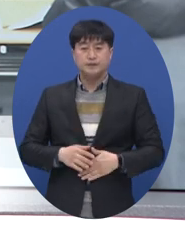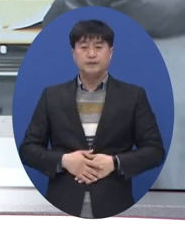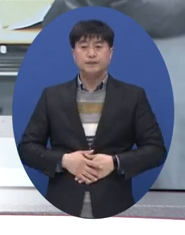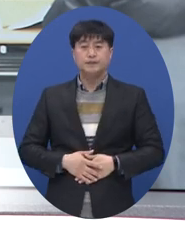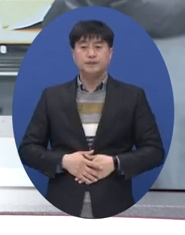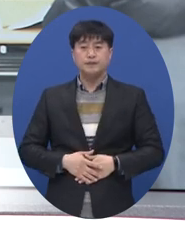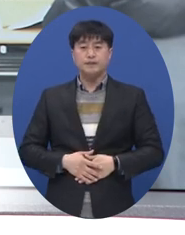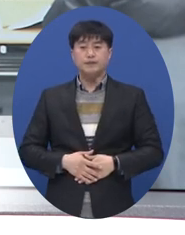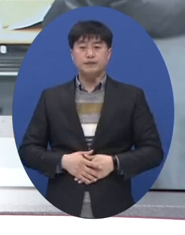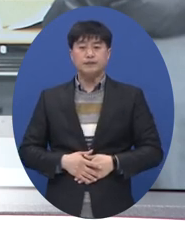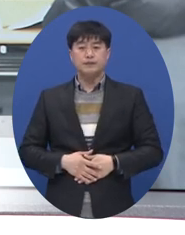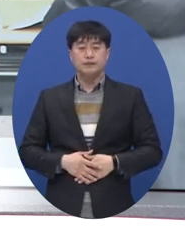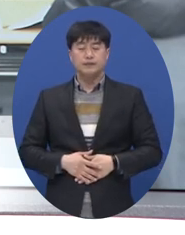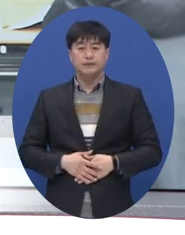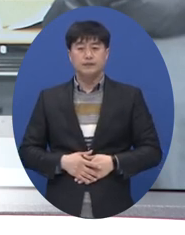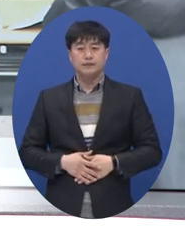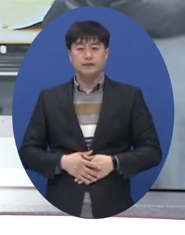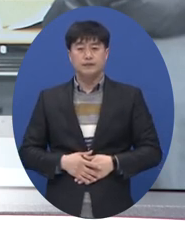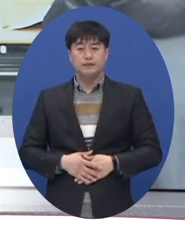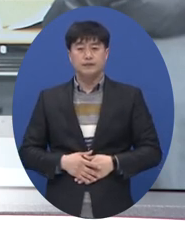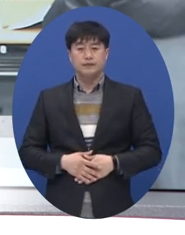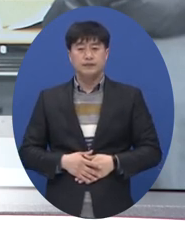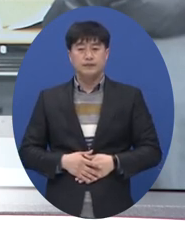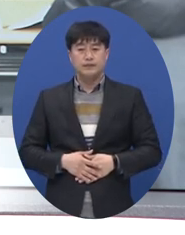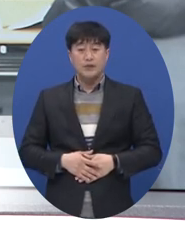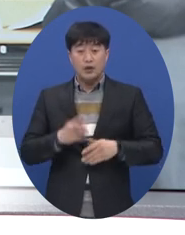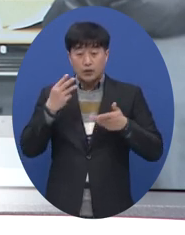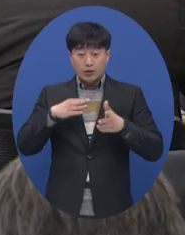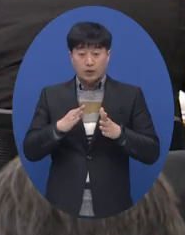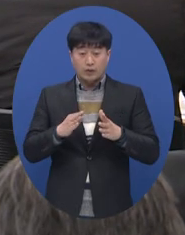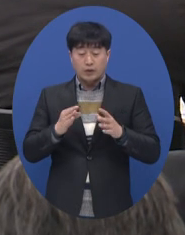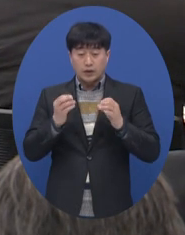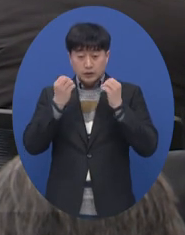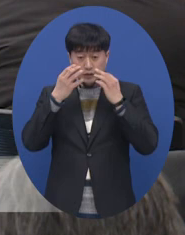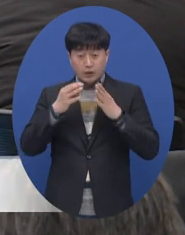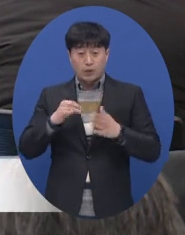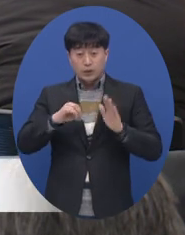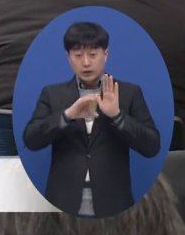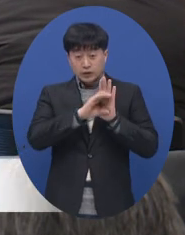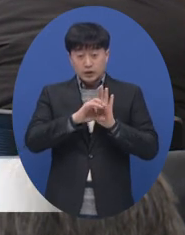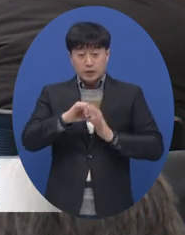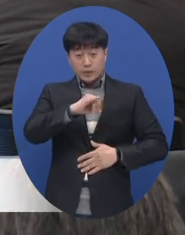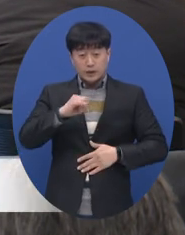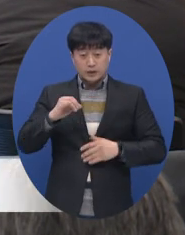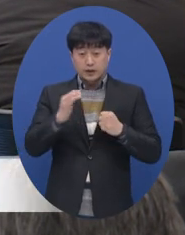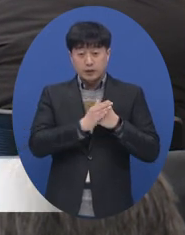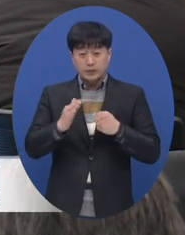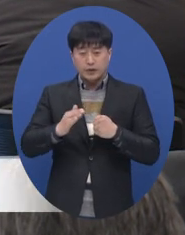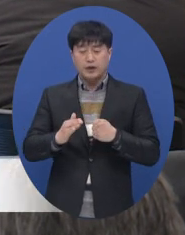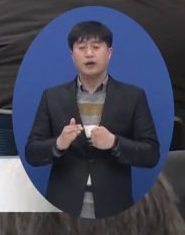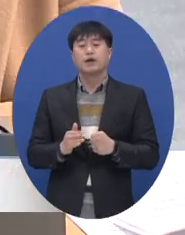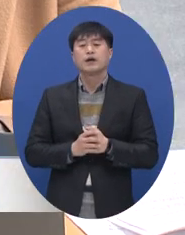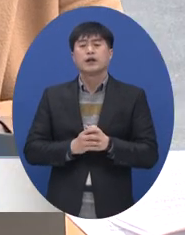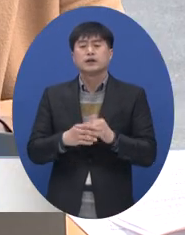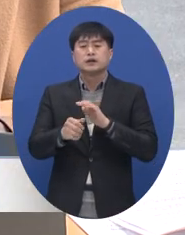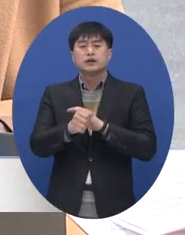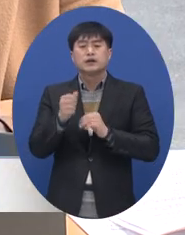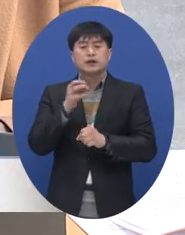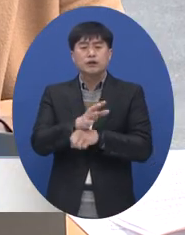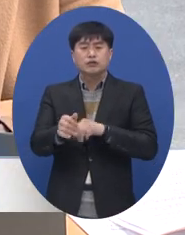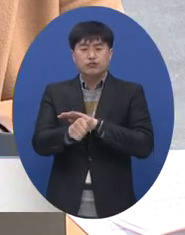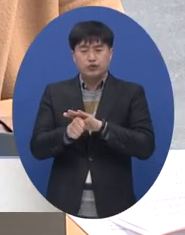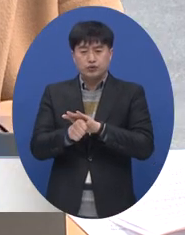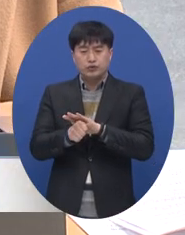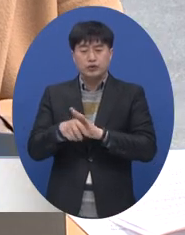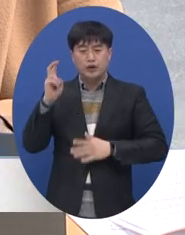추진 합니다 경기북부 김태희 기자의 모릅니다 경우도 가 신종 코로나 바이러스 확산에 따라 소비